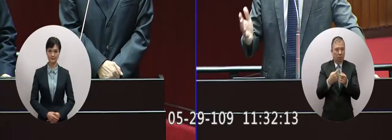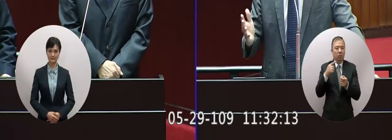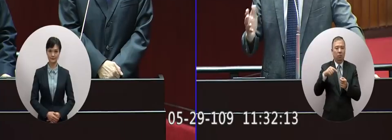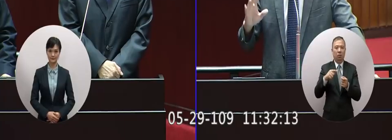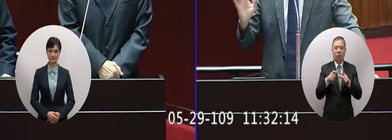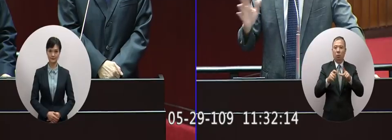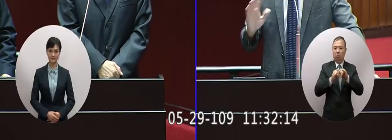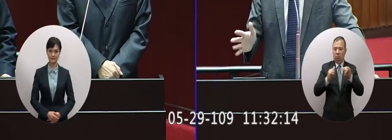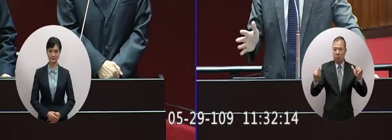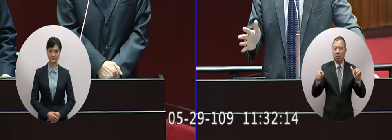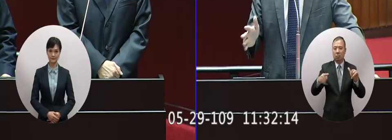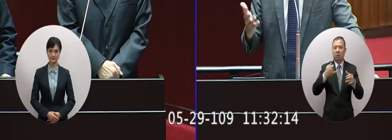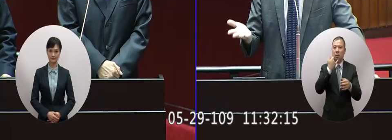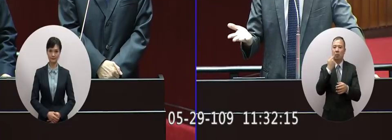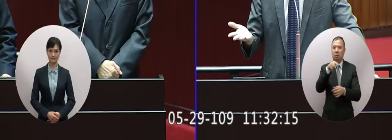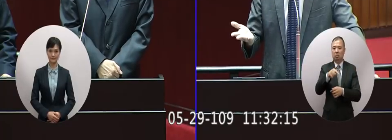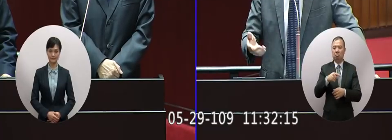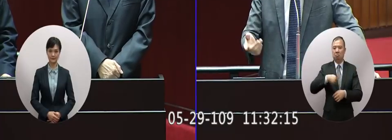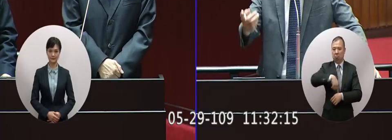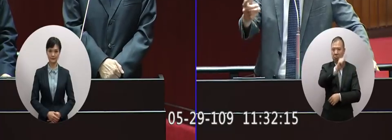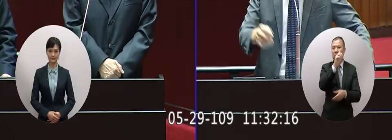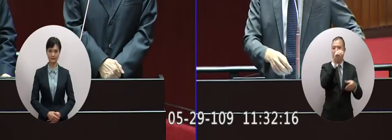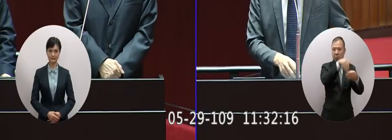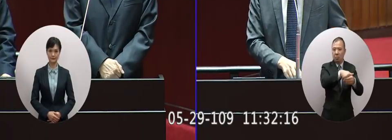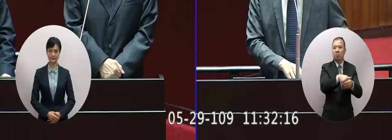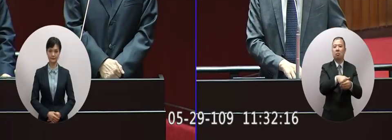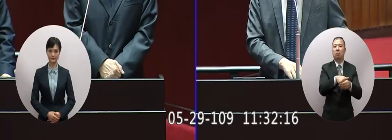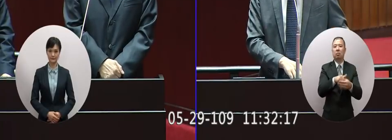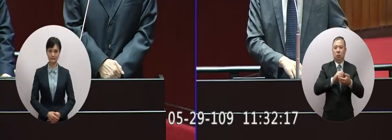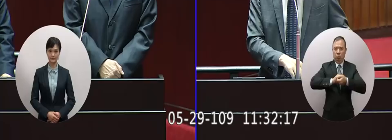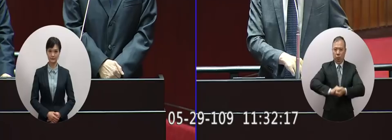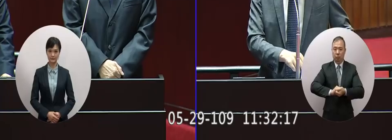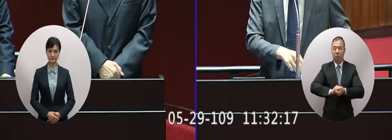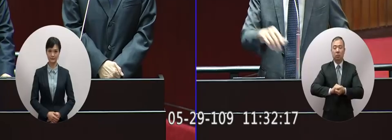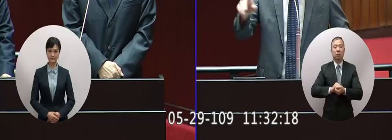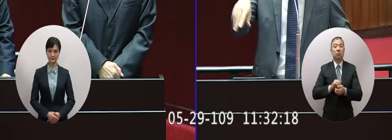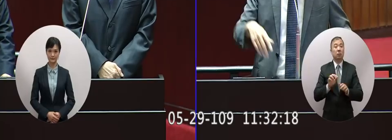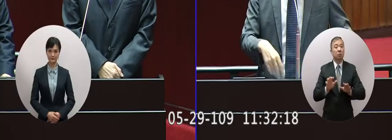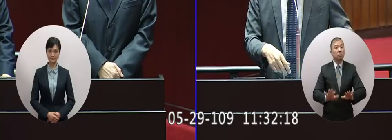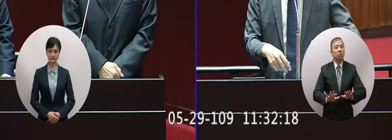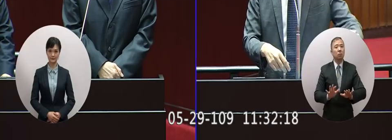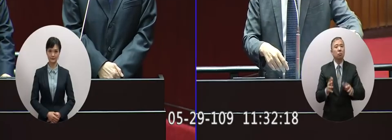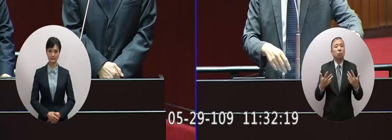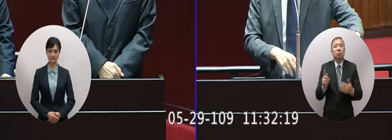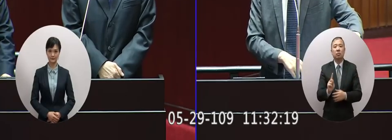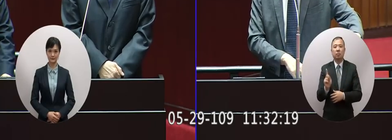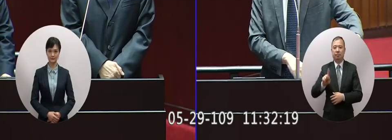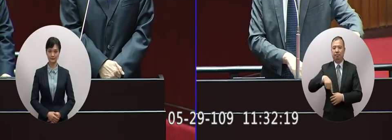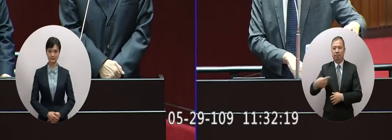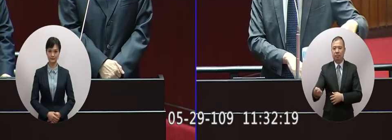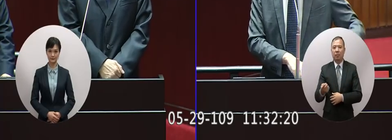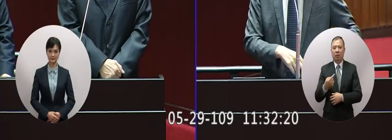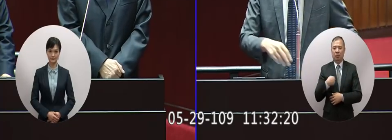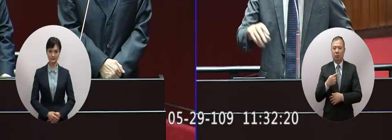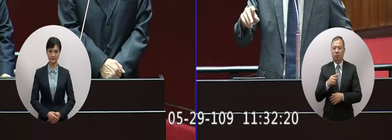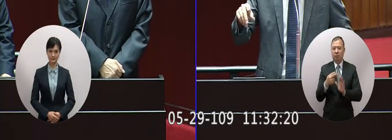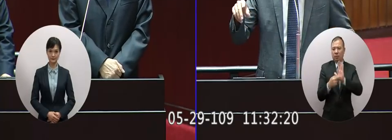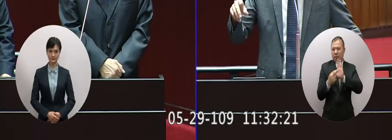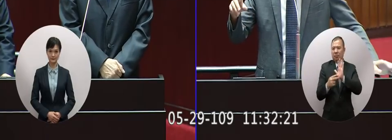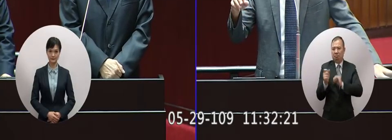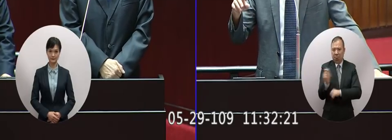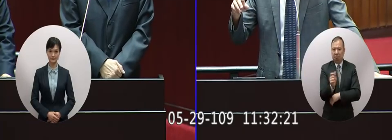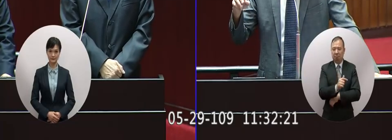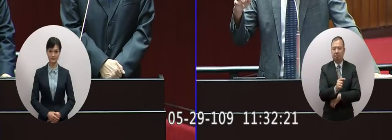等于说这个会在嘛，会存在嘛。那现在是这样子， 我们直接往下，我快速点解决这个问题。